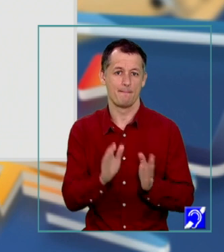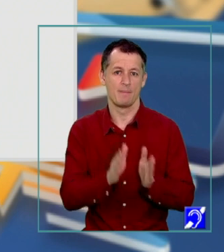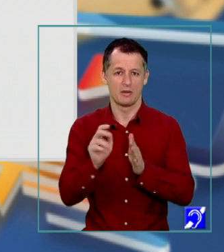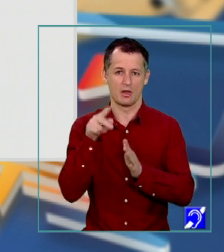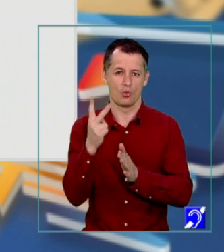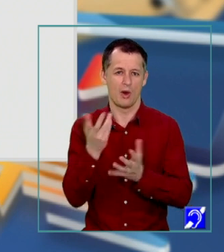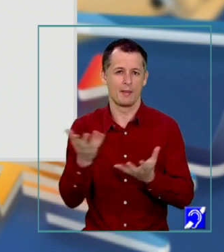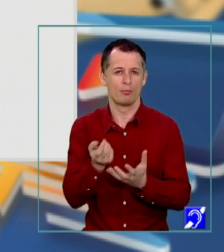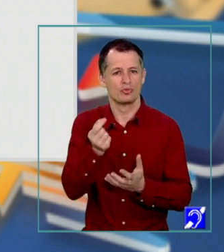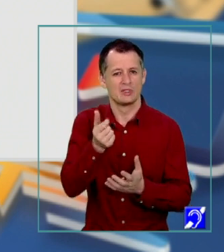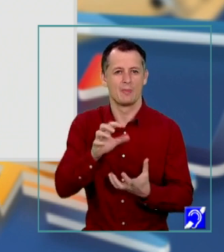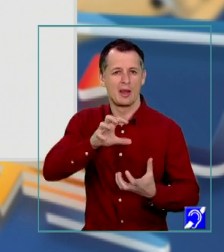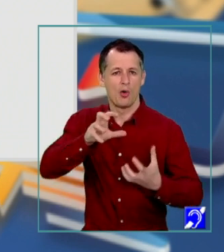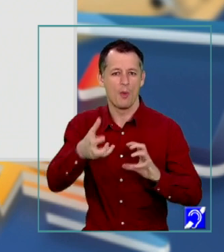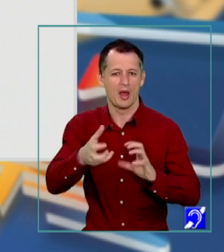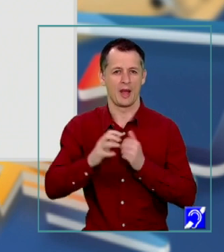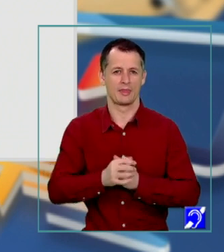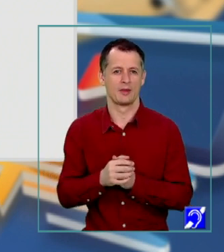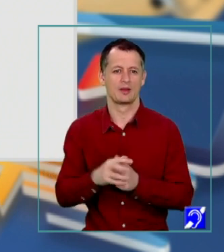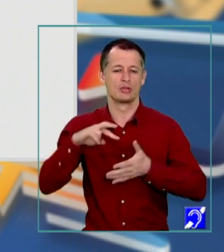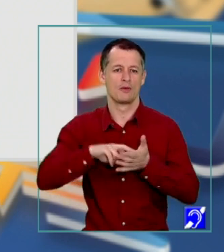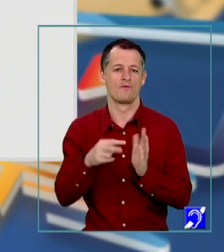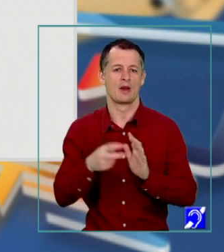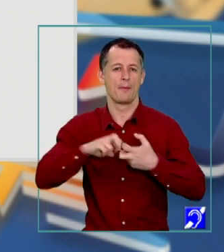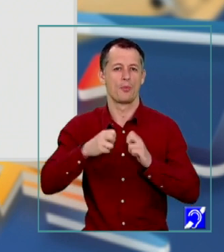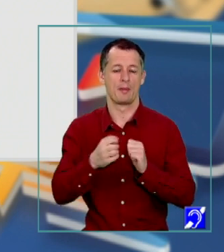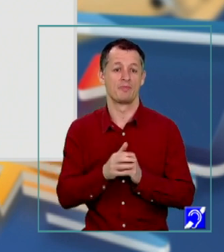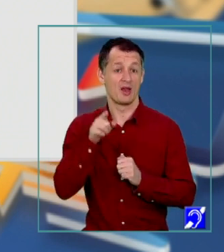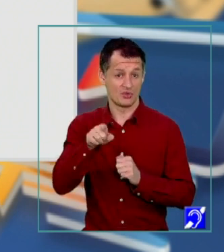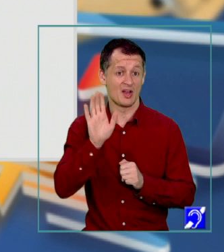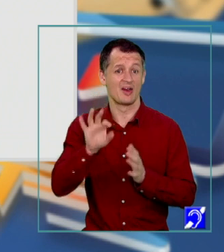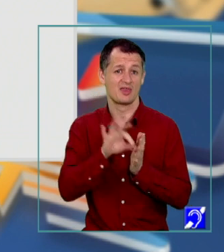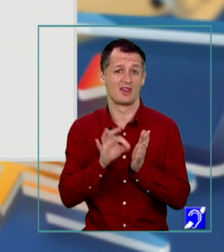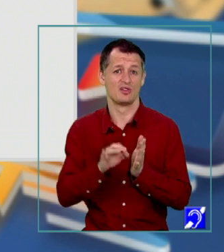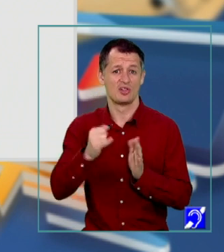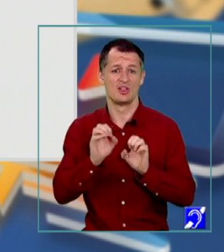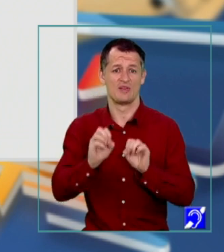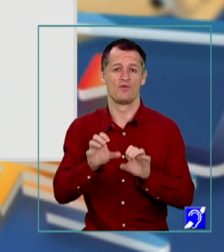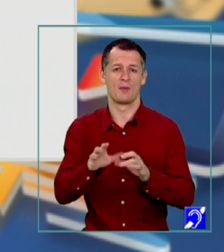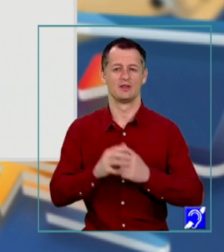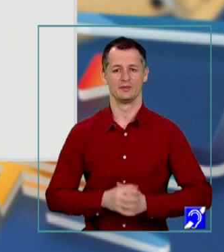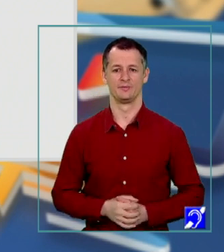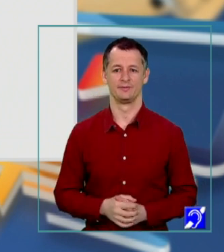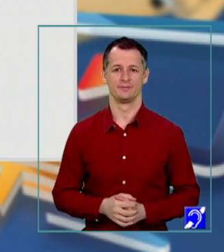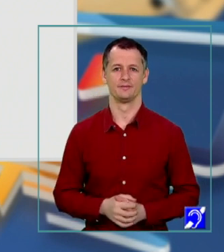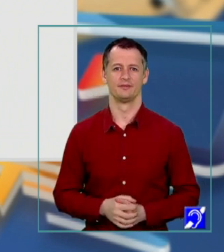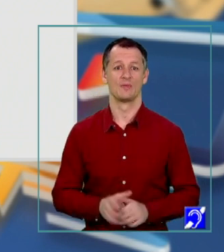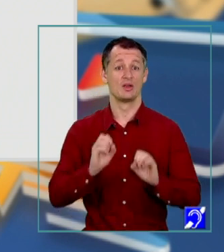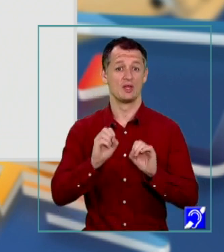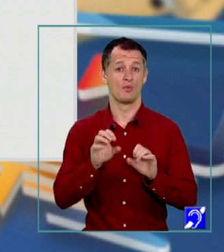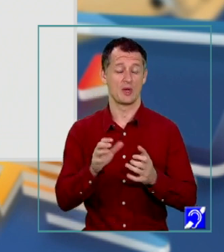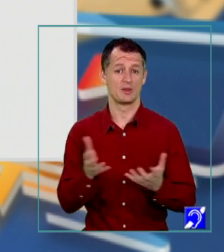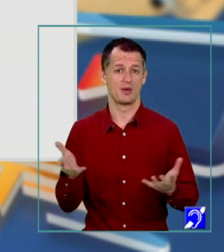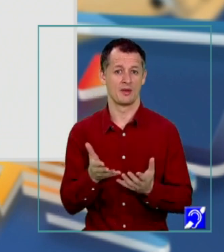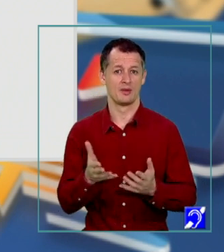complicată, și anume rezolvarea problemelor. Problema conține date și informații. Informații pe care